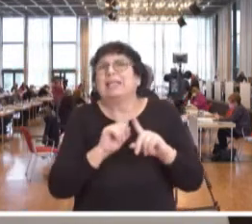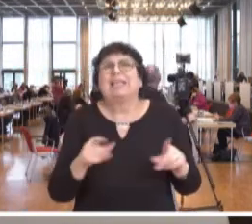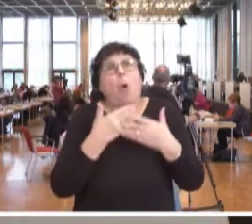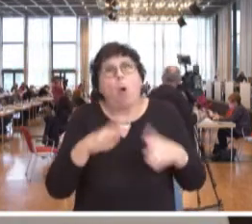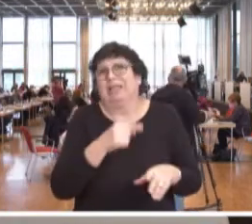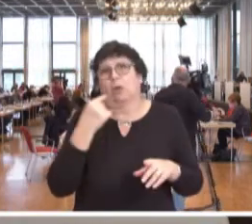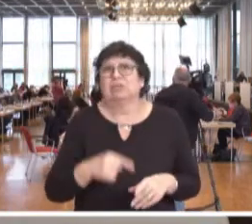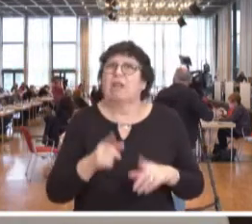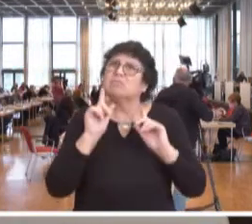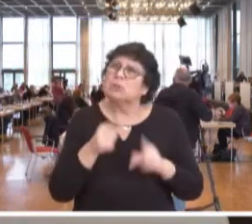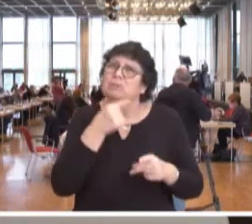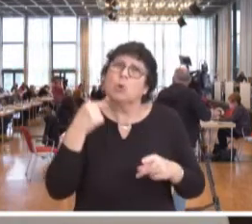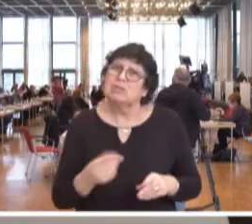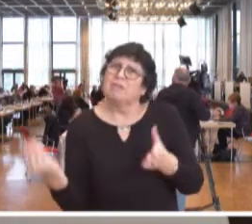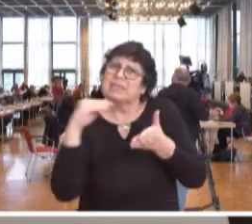hindert uns daran,